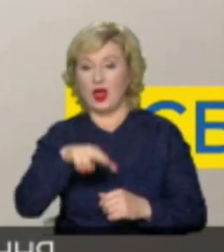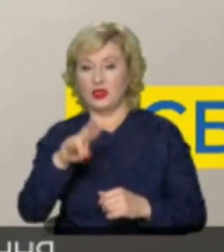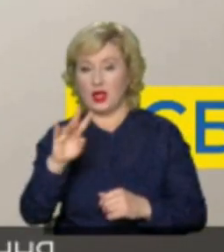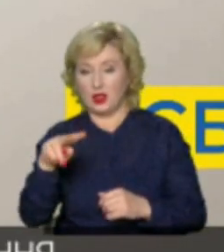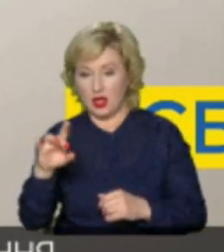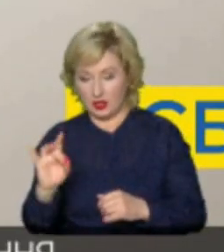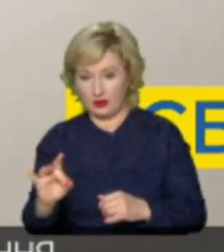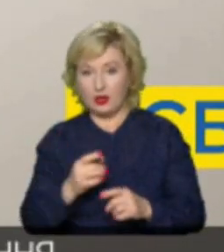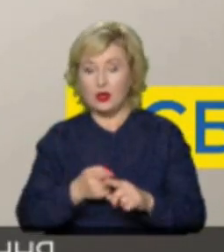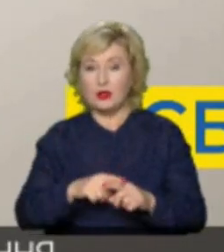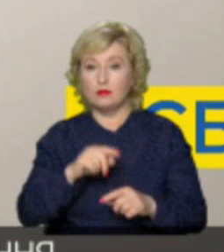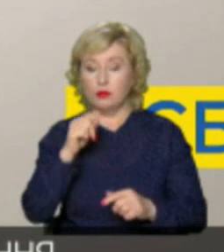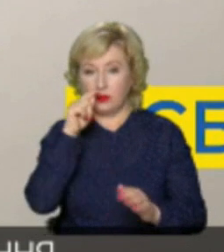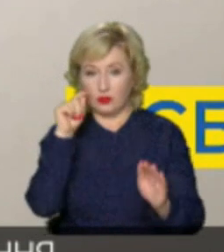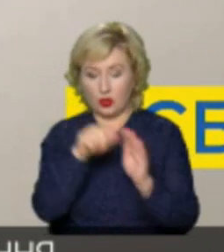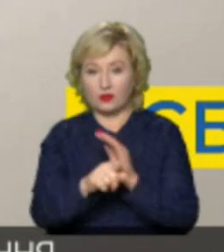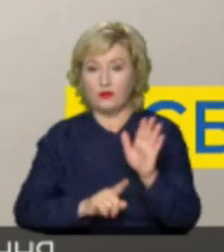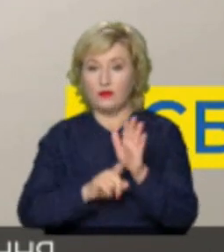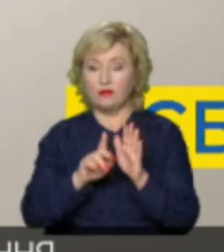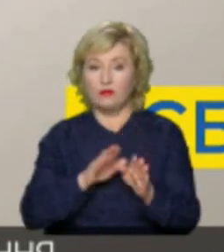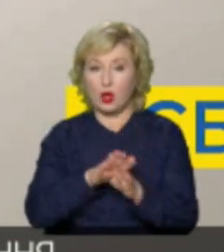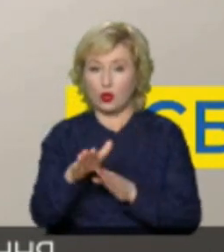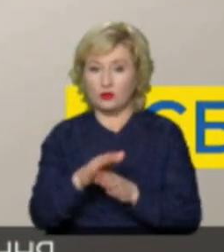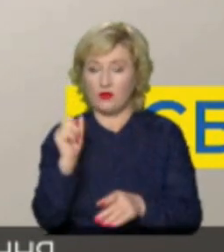повномасштабного вторгнення вона виконувала вказівки